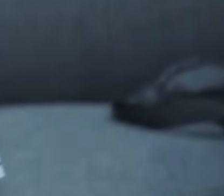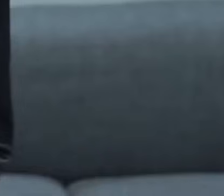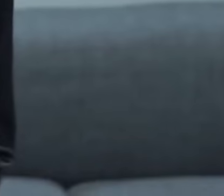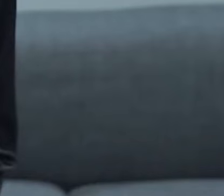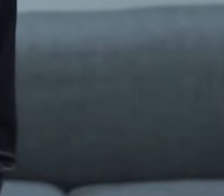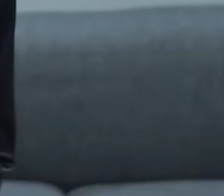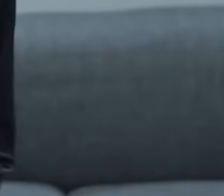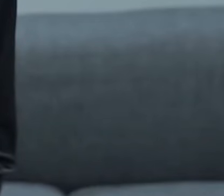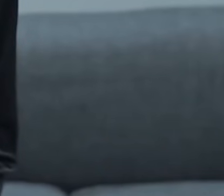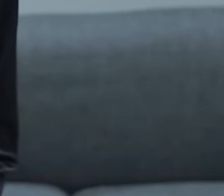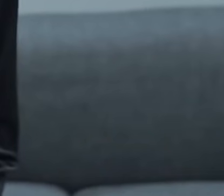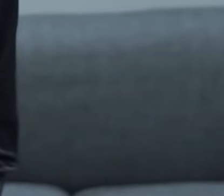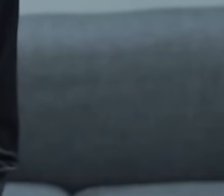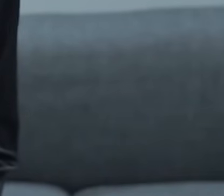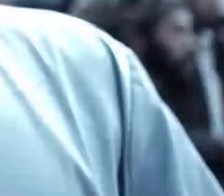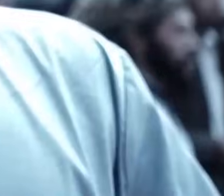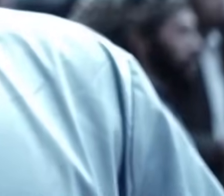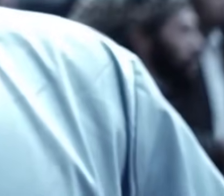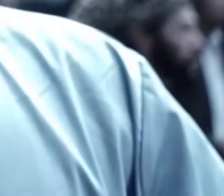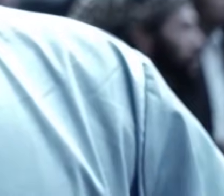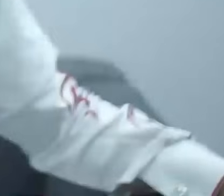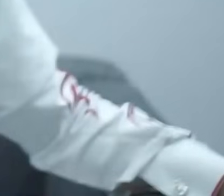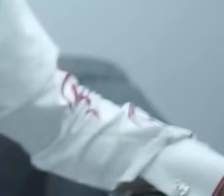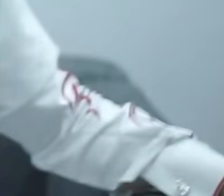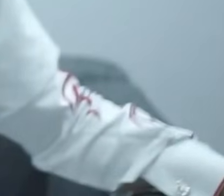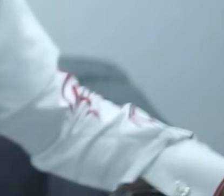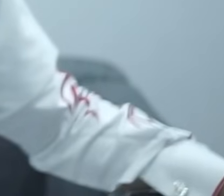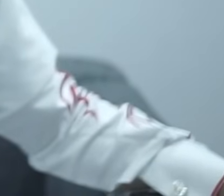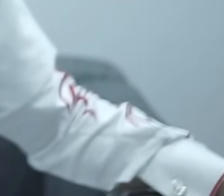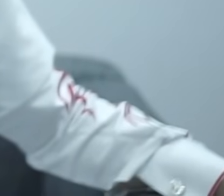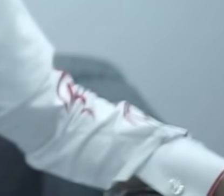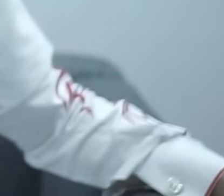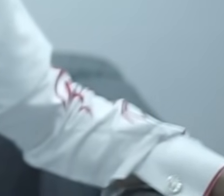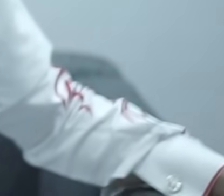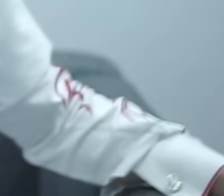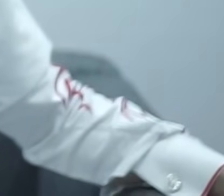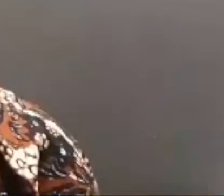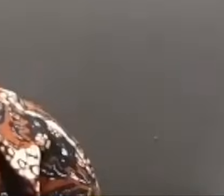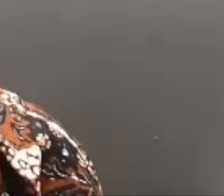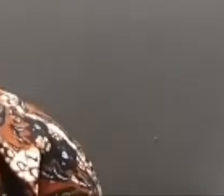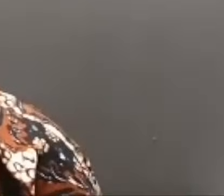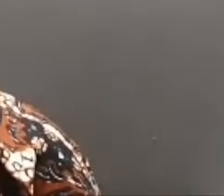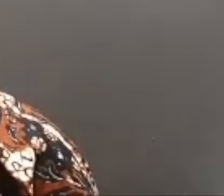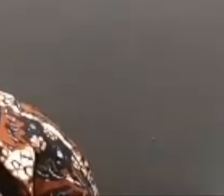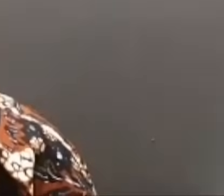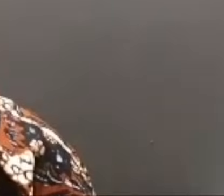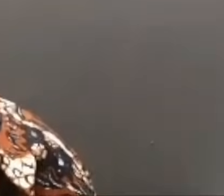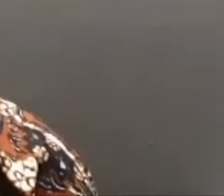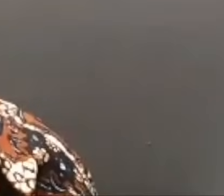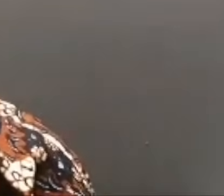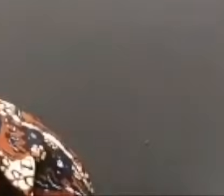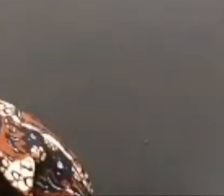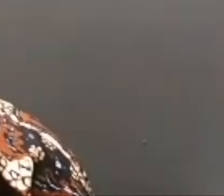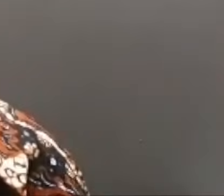Indonesia. Beliau adalah murabbi. Seorang murabbi. Beliau istiqamah dalam melaksanakan syiar. Mengingat bahwa